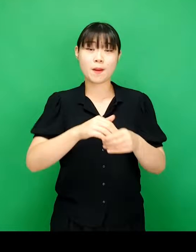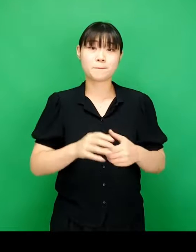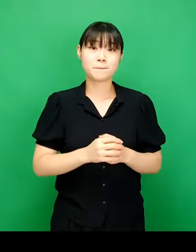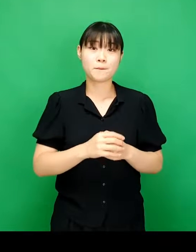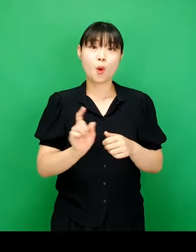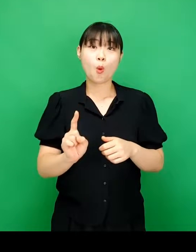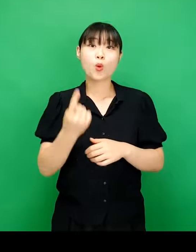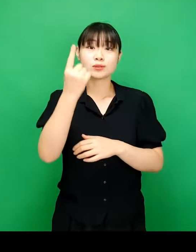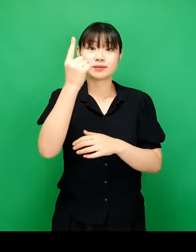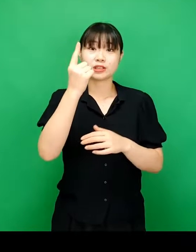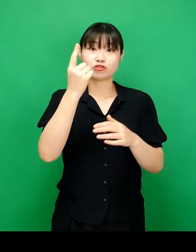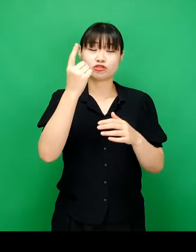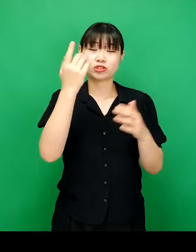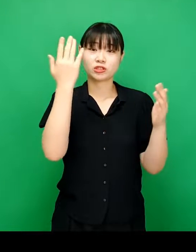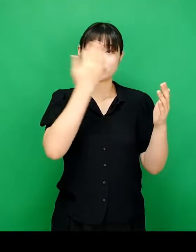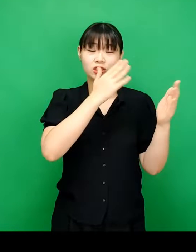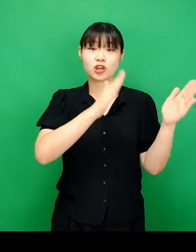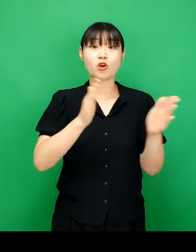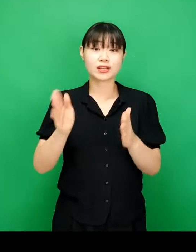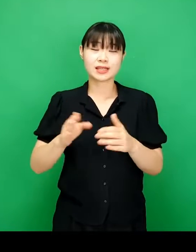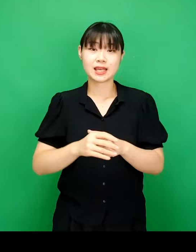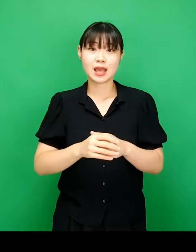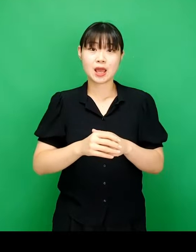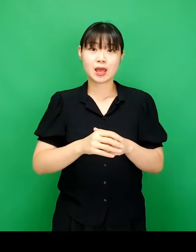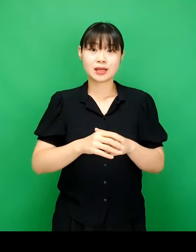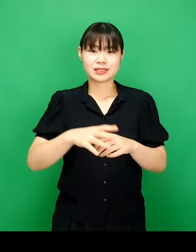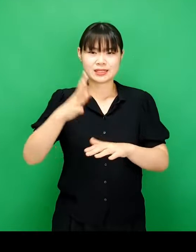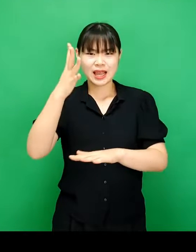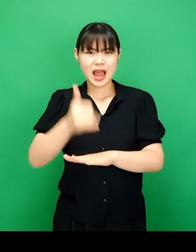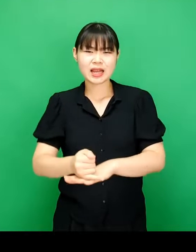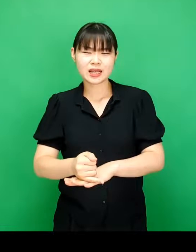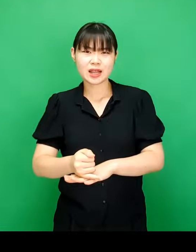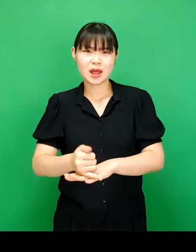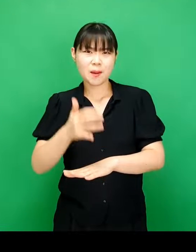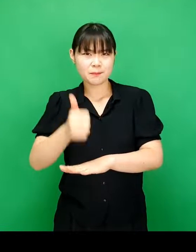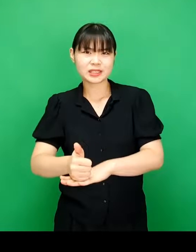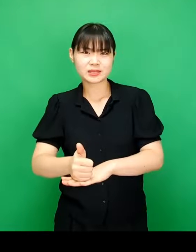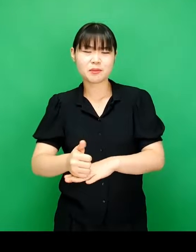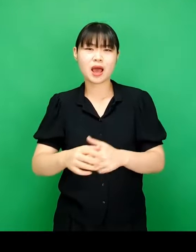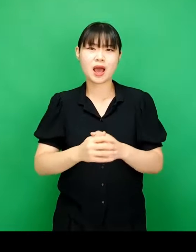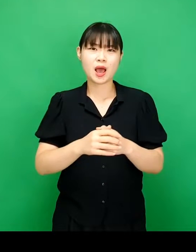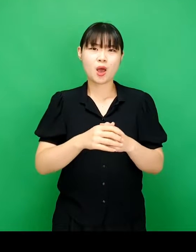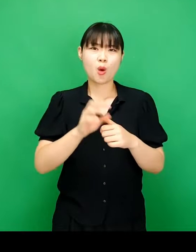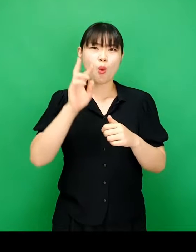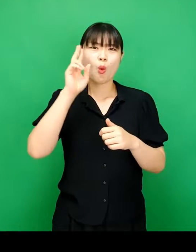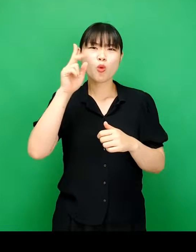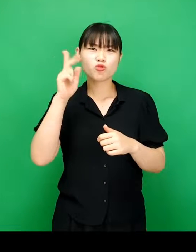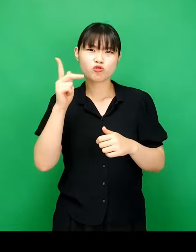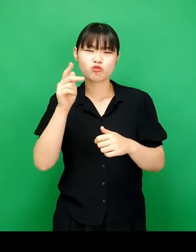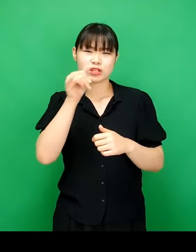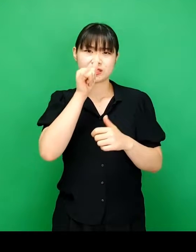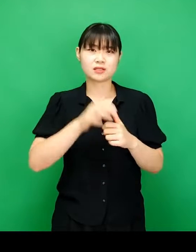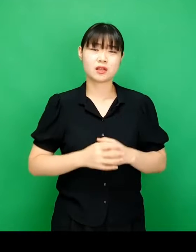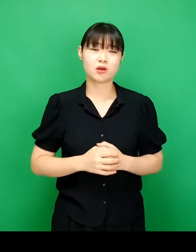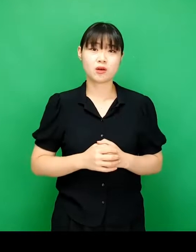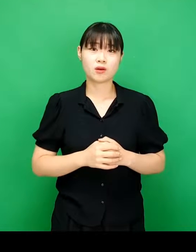생년열에서 오름차순 정렬을 해줍니다. 맨 아래쪽에는 오류가 발생한 행들이 있습니다.